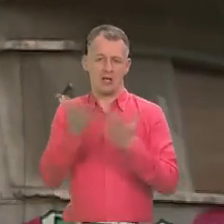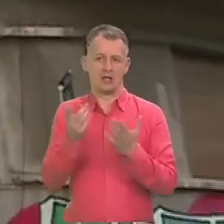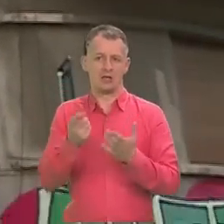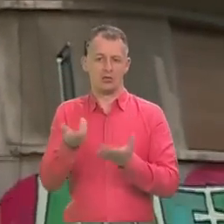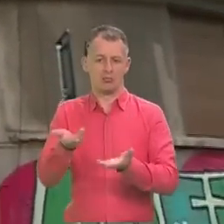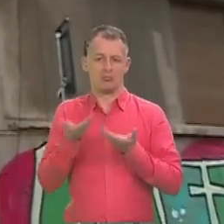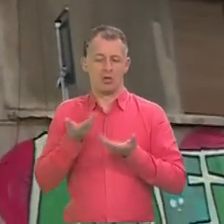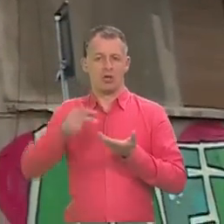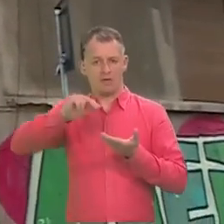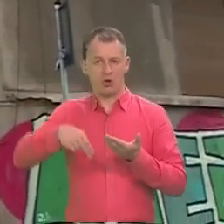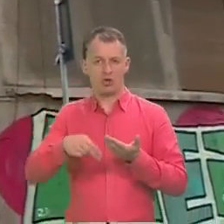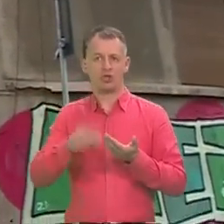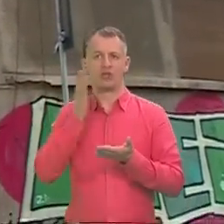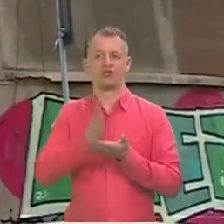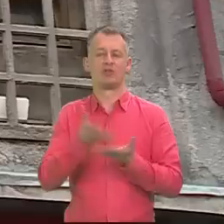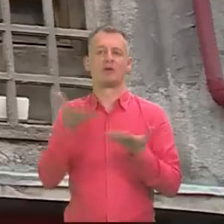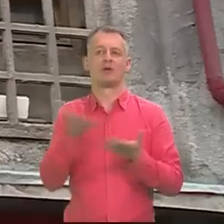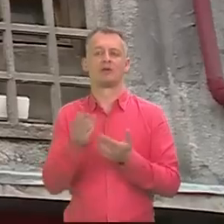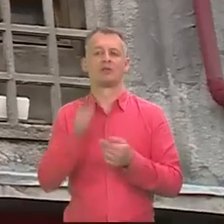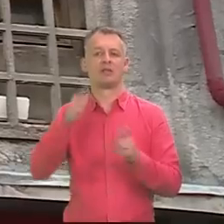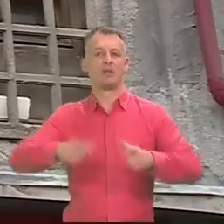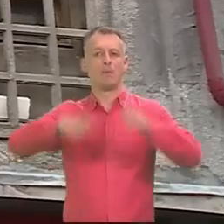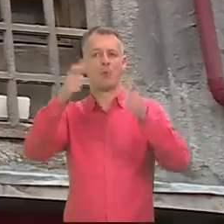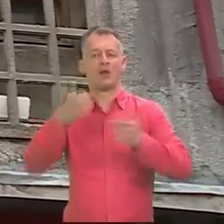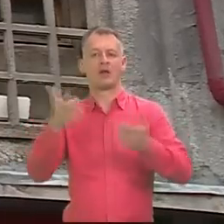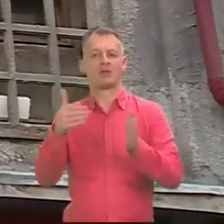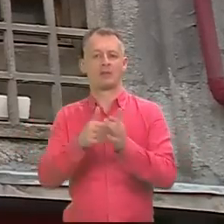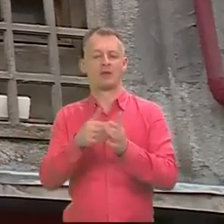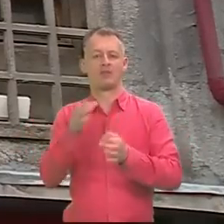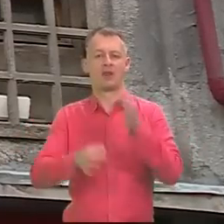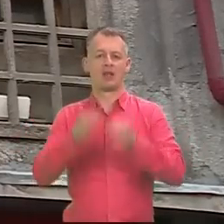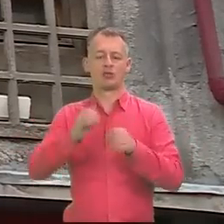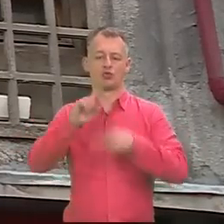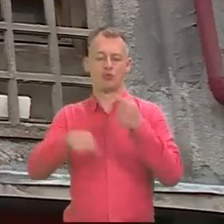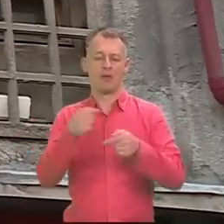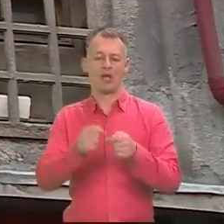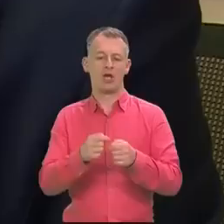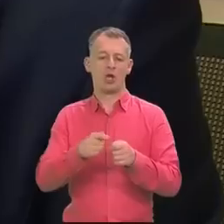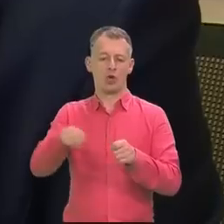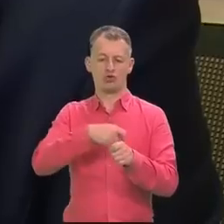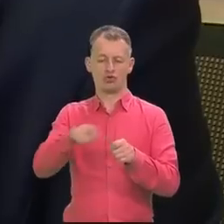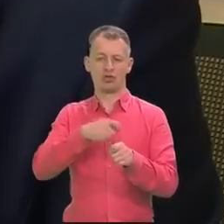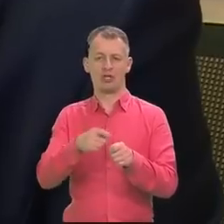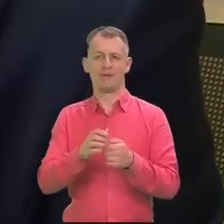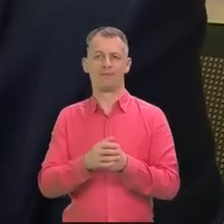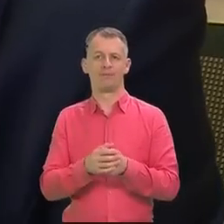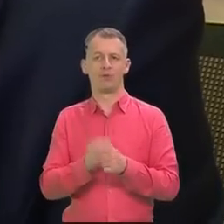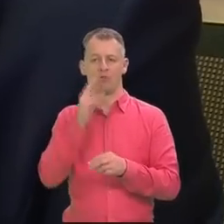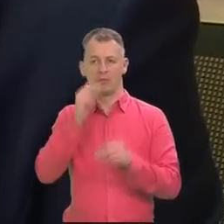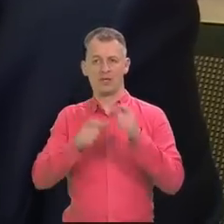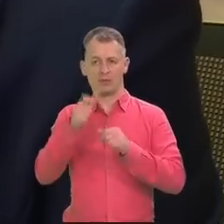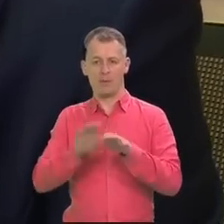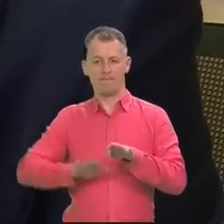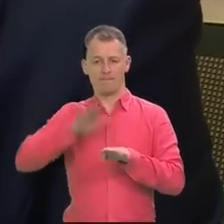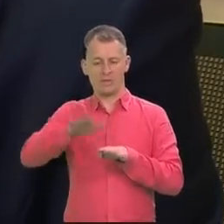să decidem care sunt imobilele care intră în expertiză și apoi în consolidare și care nu. Vorbim despre un pas care se face